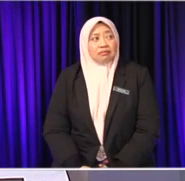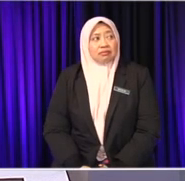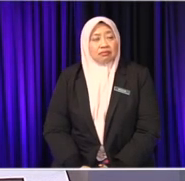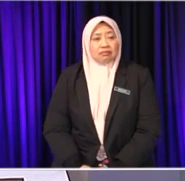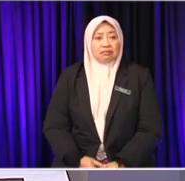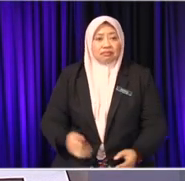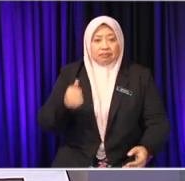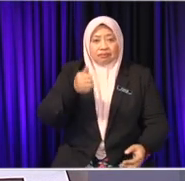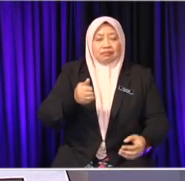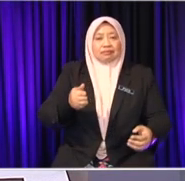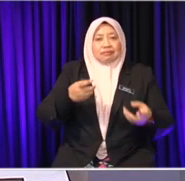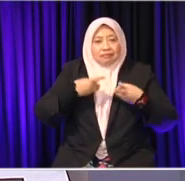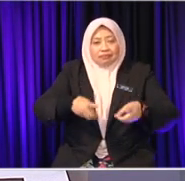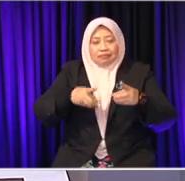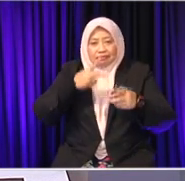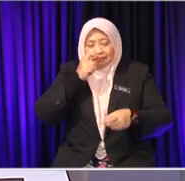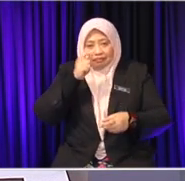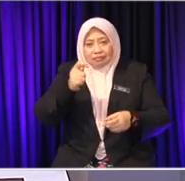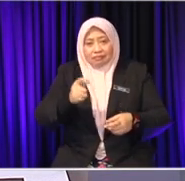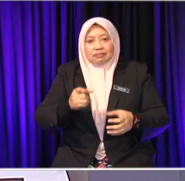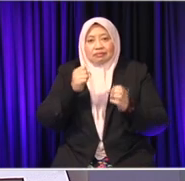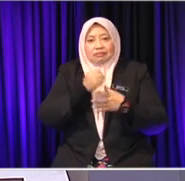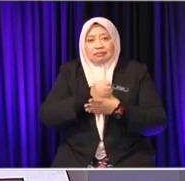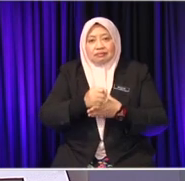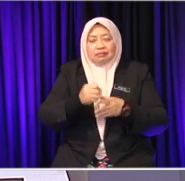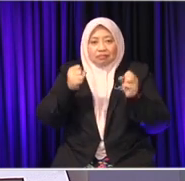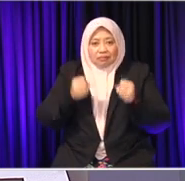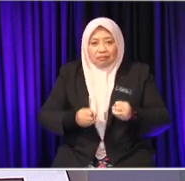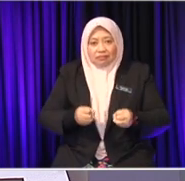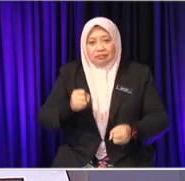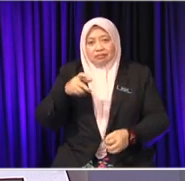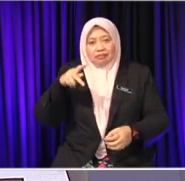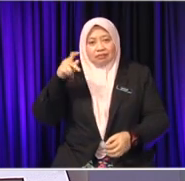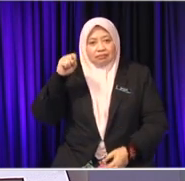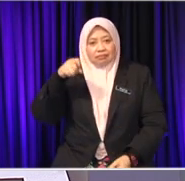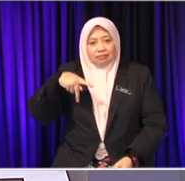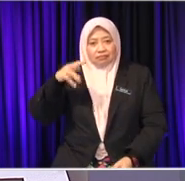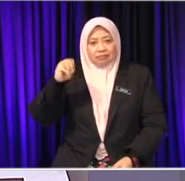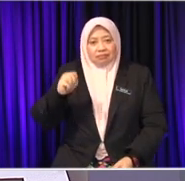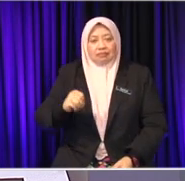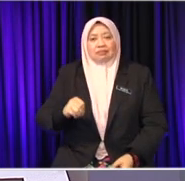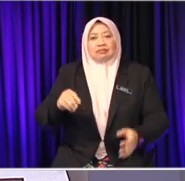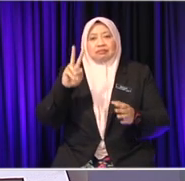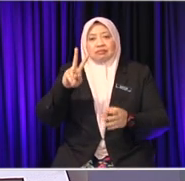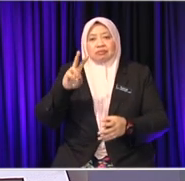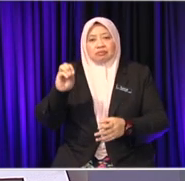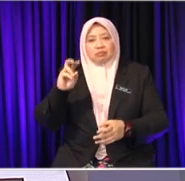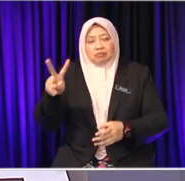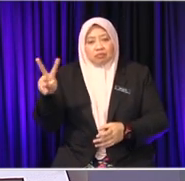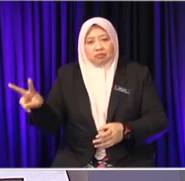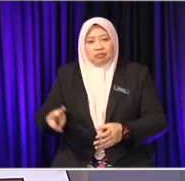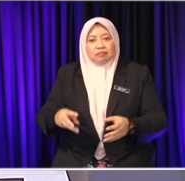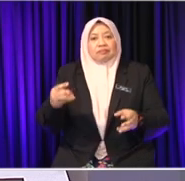anda sedang menonton slot sukses SPM doublo doplo yang kita pada hari ini